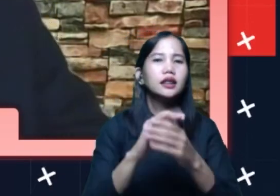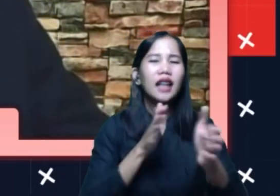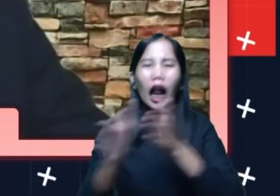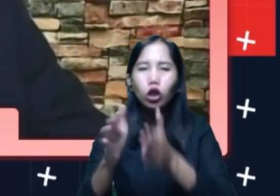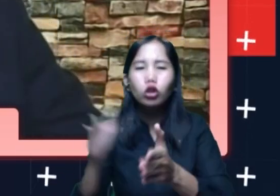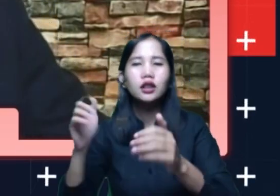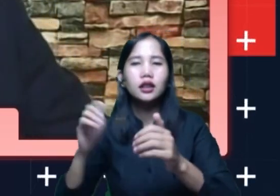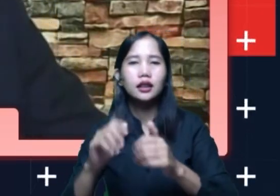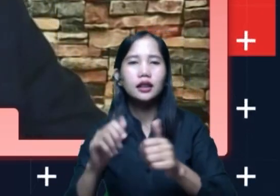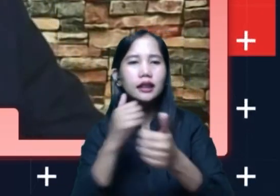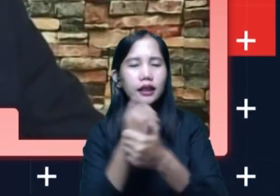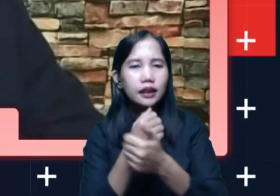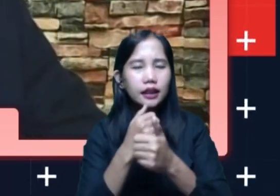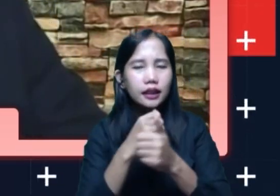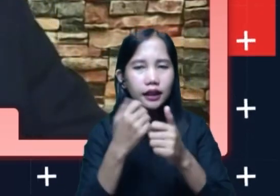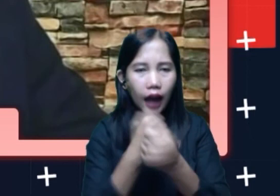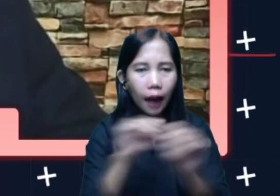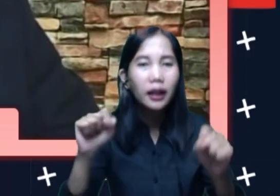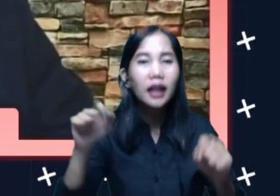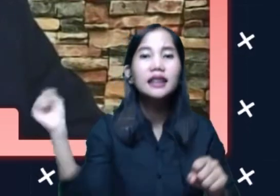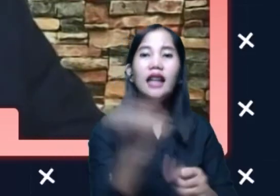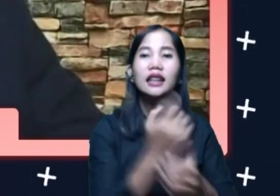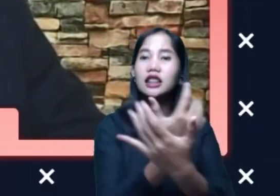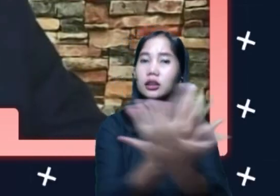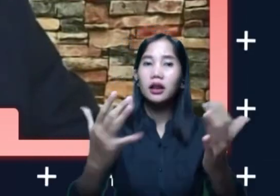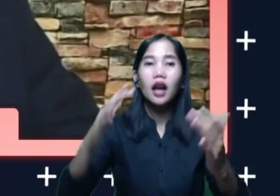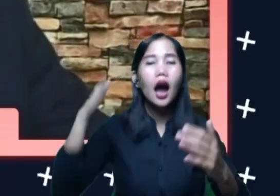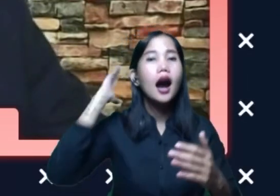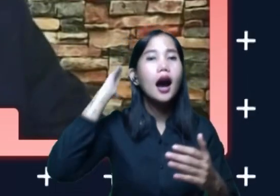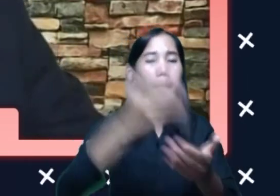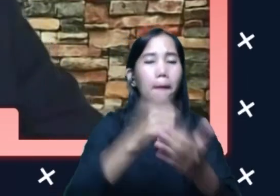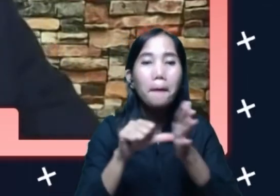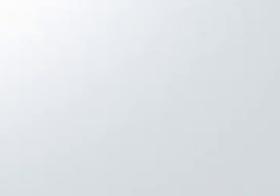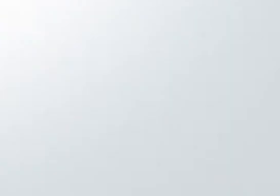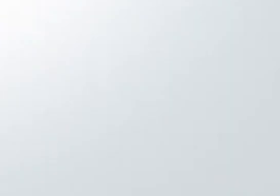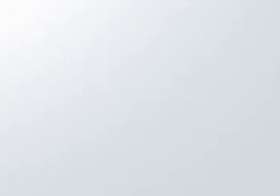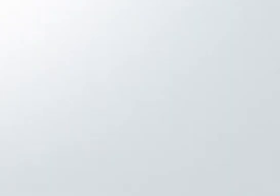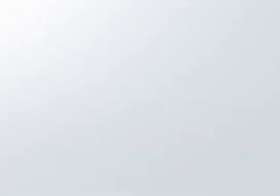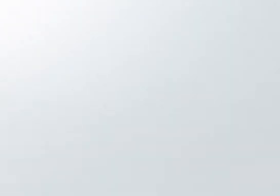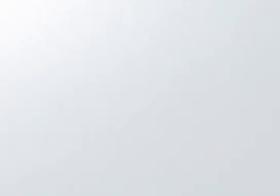sudah disebarkan ke seluruh dunia, maka Yesus datang, kesudahan itu tiba. Terima kasih.